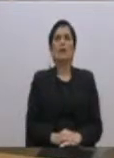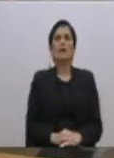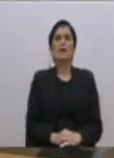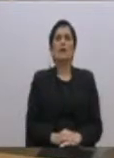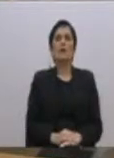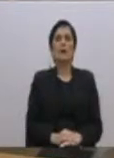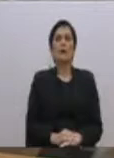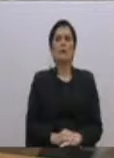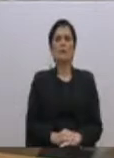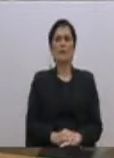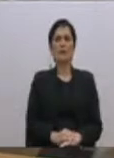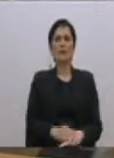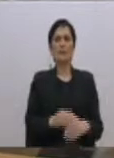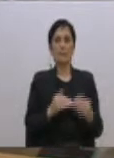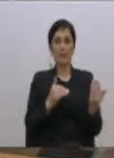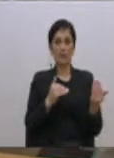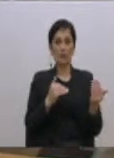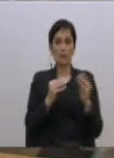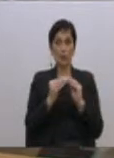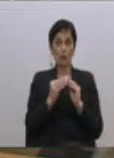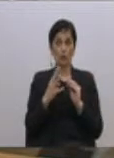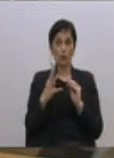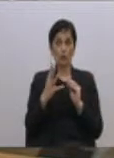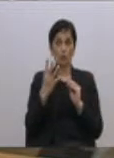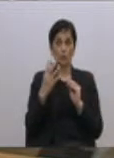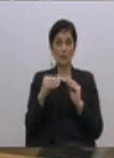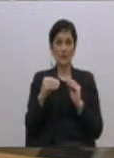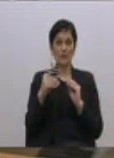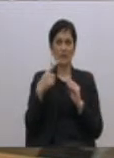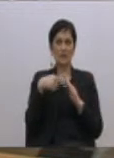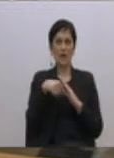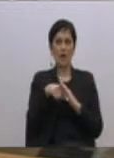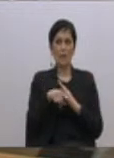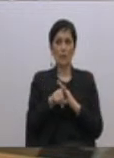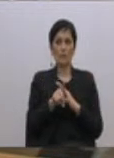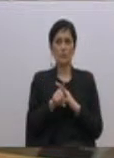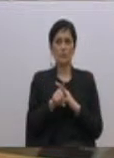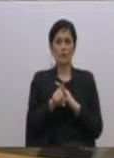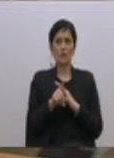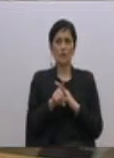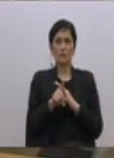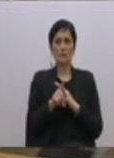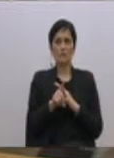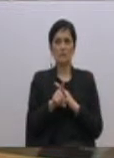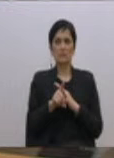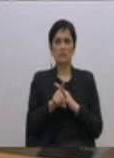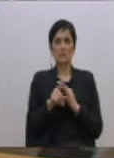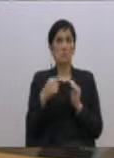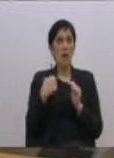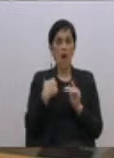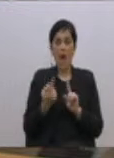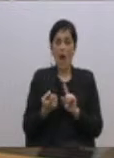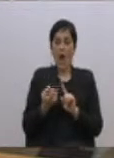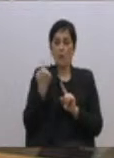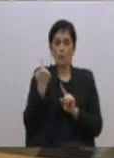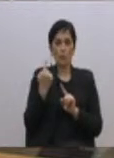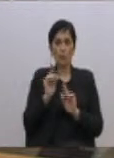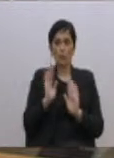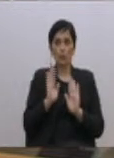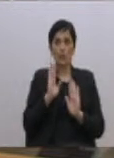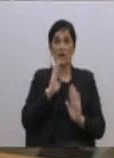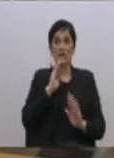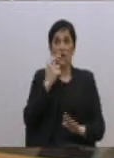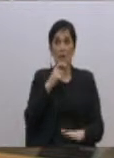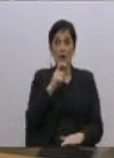Când găgutunit hutmetit zuti, da, când a găam din are, argamum ce ni hartrat, când